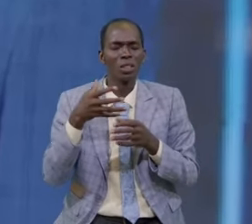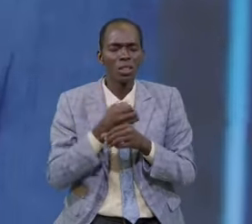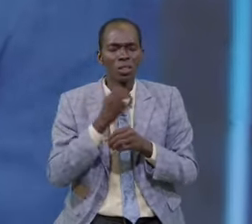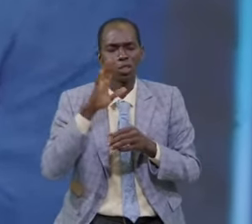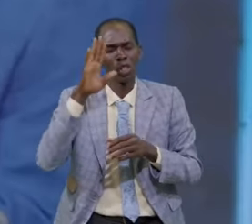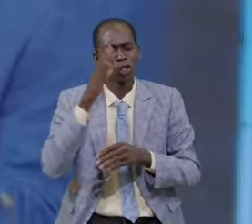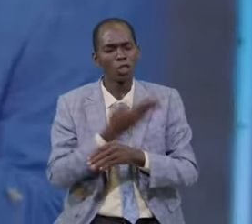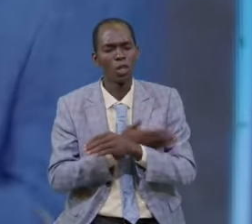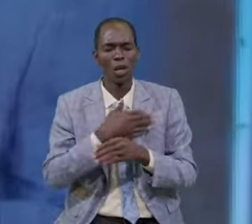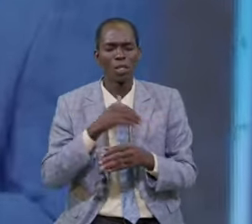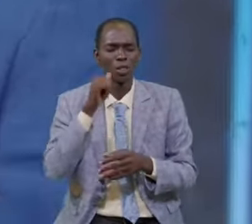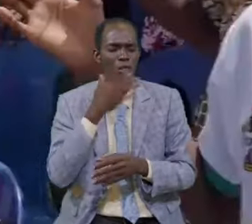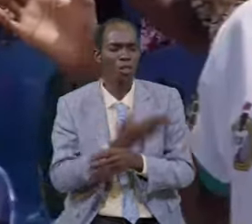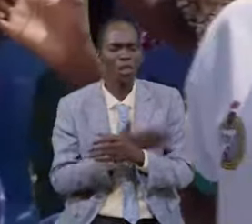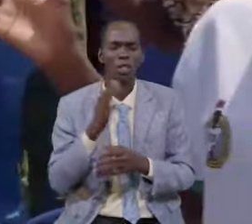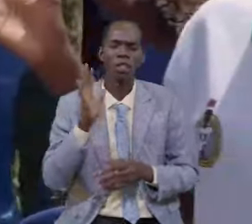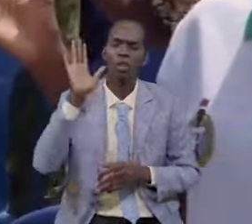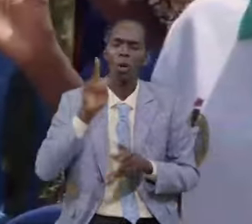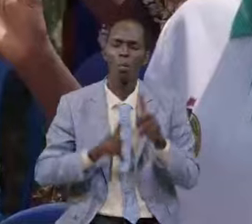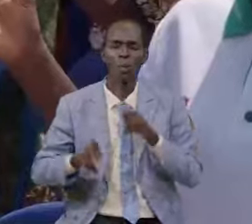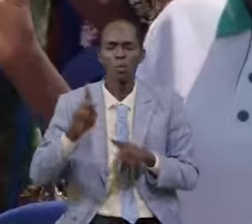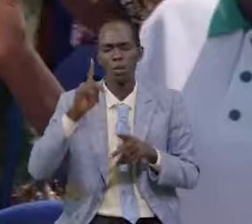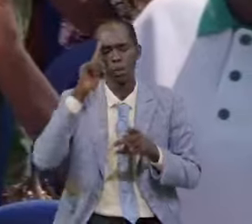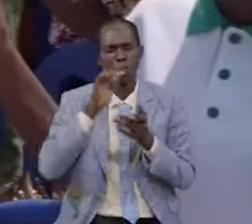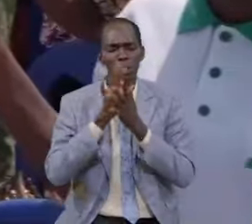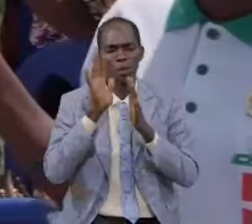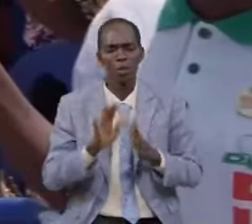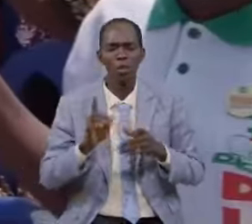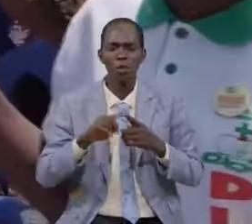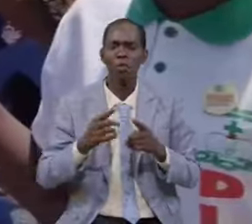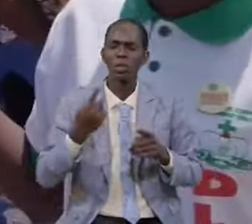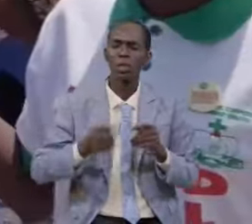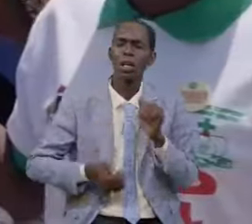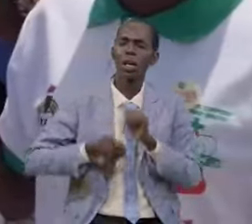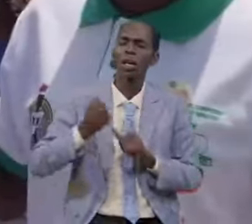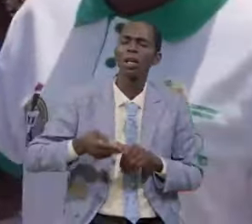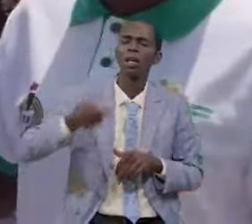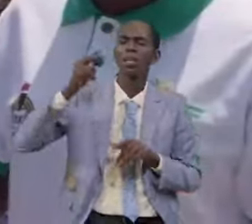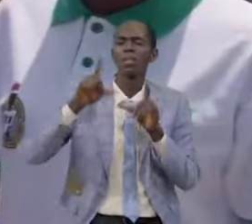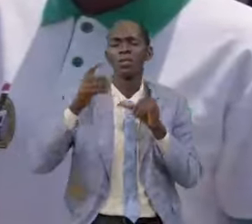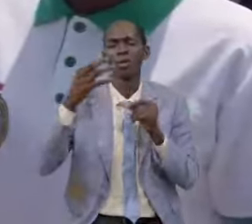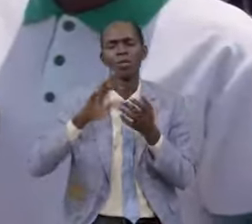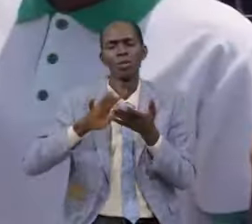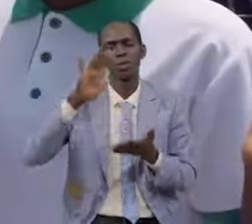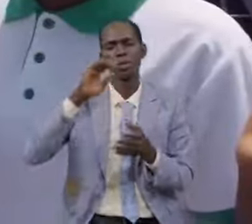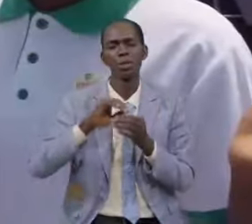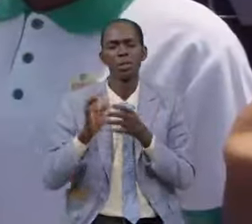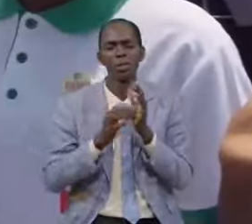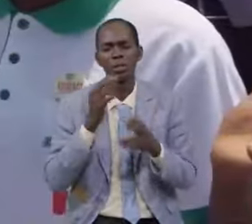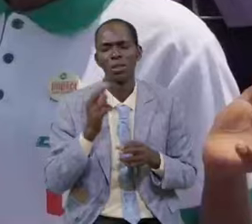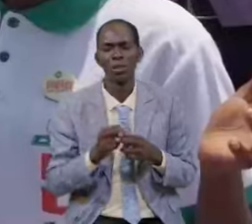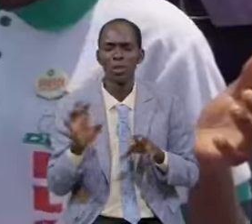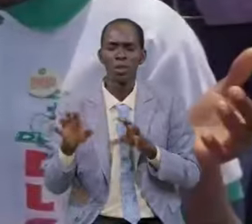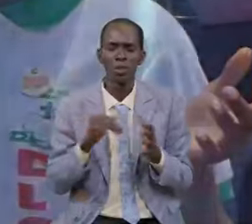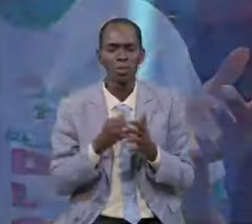Amène tes fils, ton peuple de croyants au niveau supérieur au nom de Jésus. Affirme-le dans